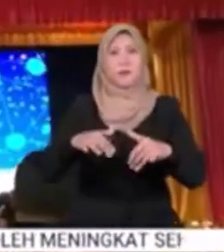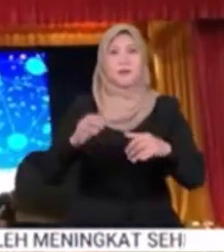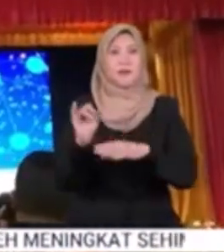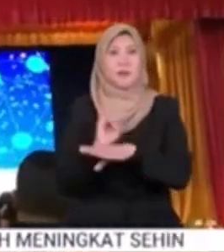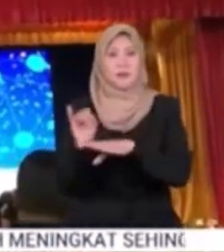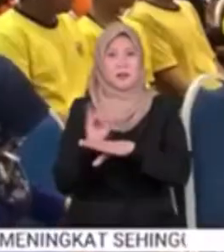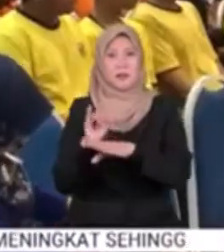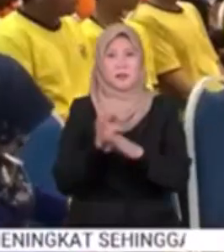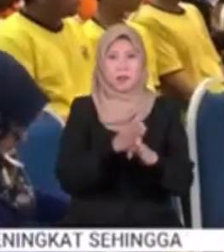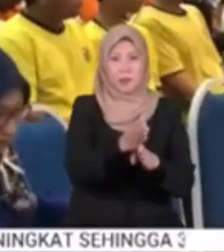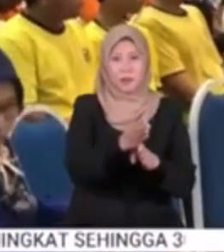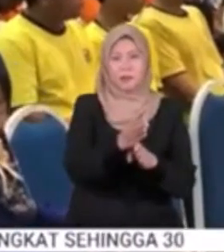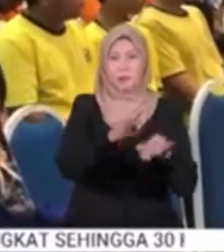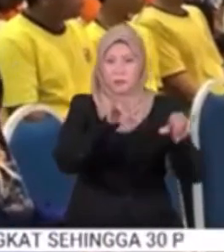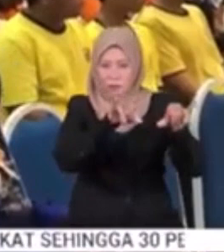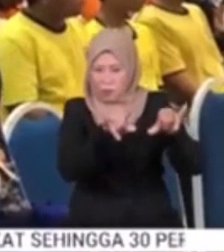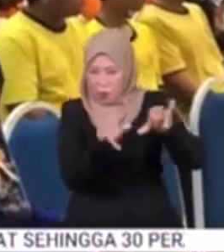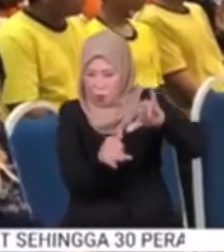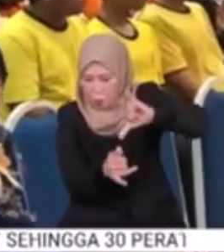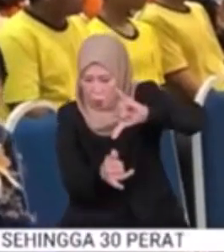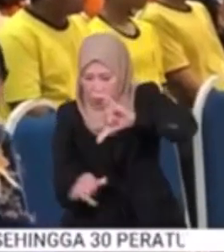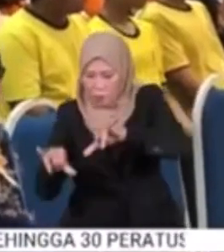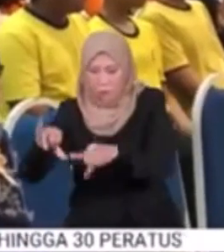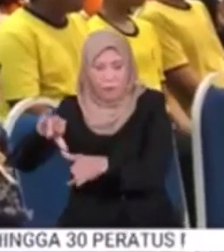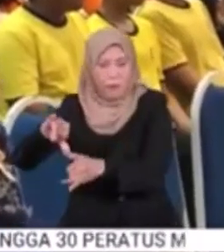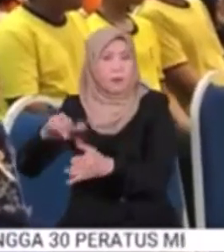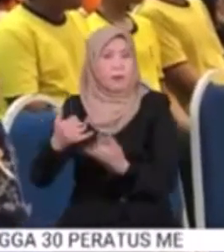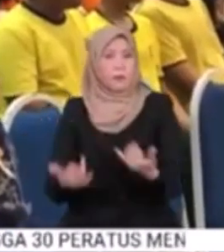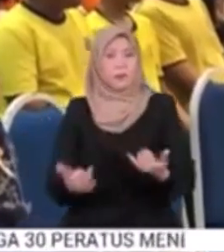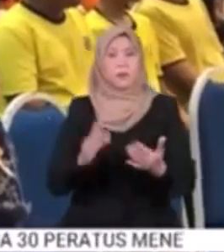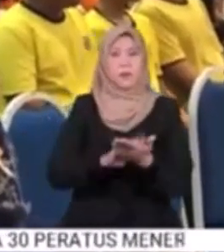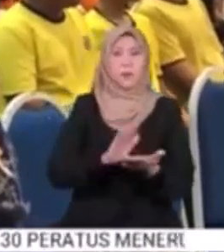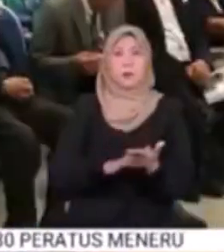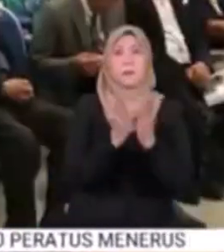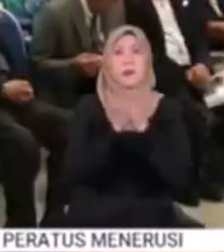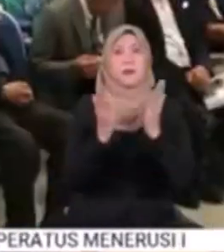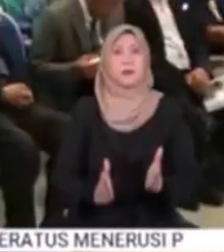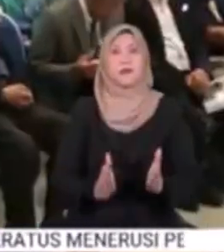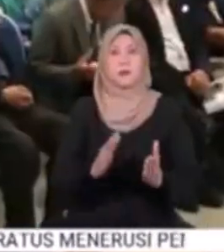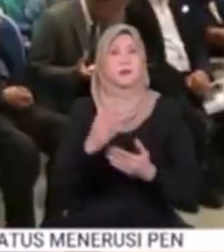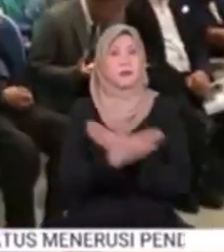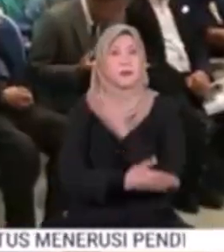industri bidang geomatik, peserta politeknik dan pelajar sekolah sekitar Negeri Perak.